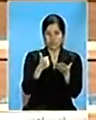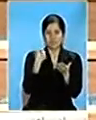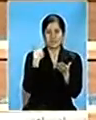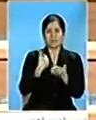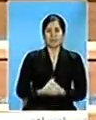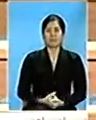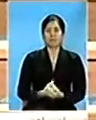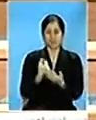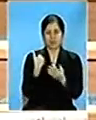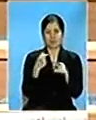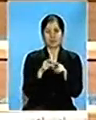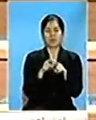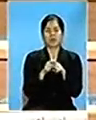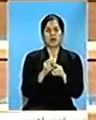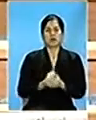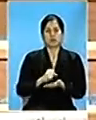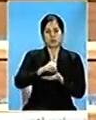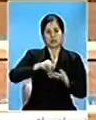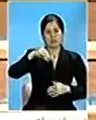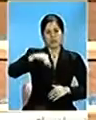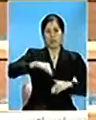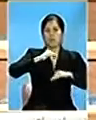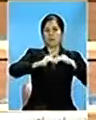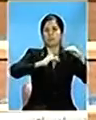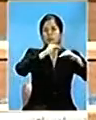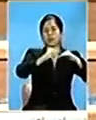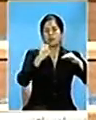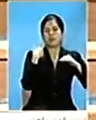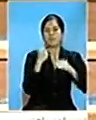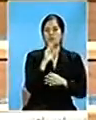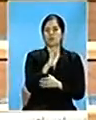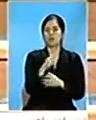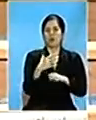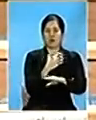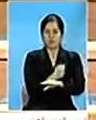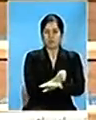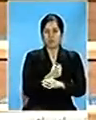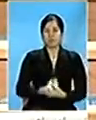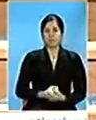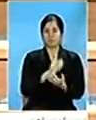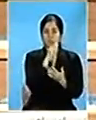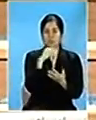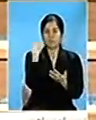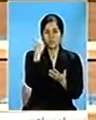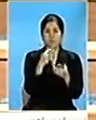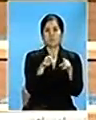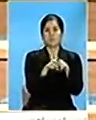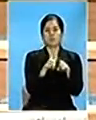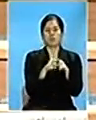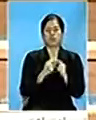ภาพระพัฒนาการเมืองเรียกว่าพระก็ได้แต่ถ้าท่านเป็นสุภาพสตรีก็อาจจะเป็นแม่ชี